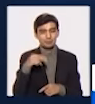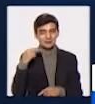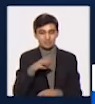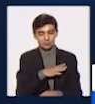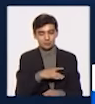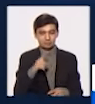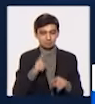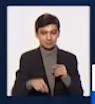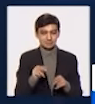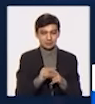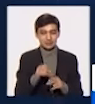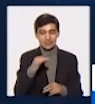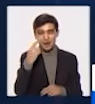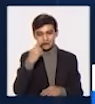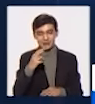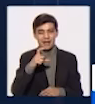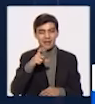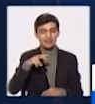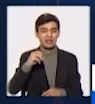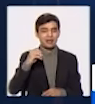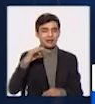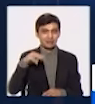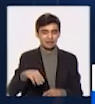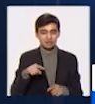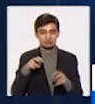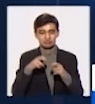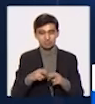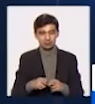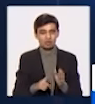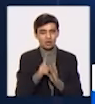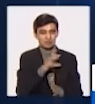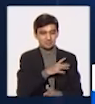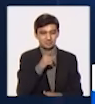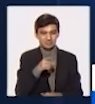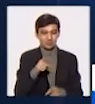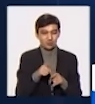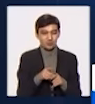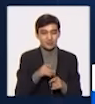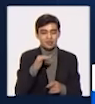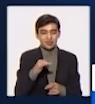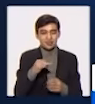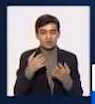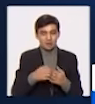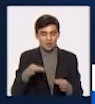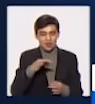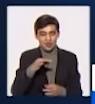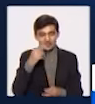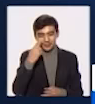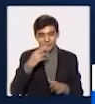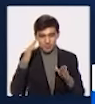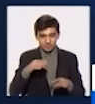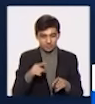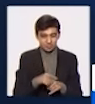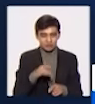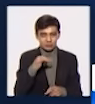жұмысты жеделдету және Астана ЛРТ мен байланысты істі тергеу басталған. Бұған дейін есеп комитеті Нұрсұлтандағы жеңіл рельсті көлік